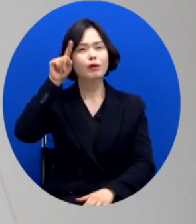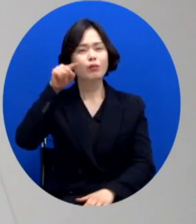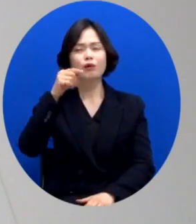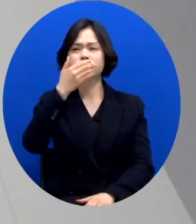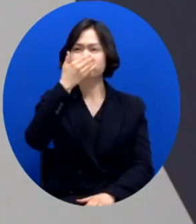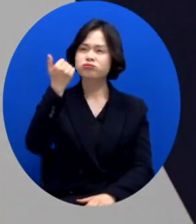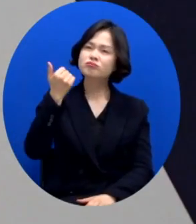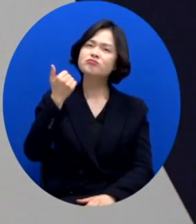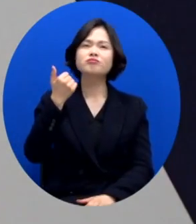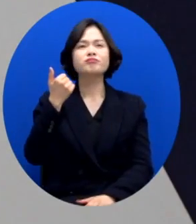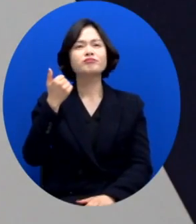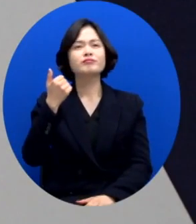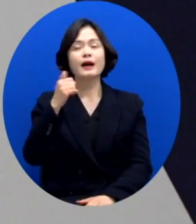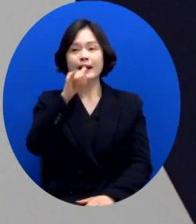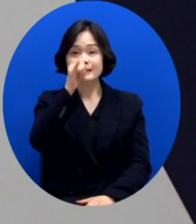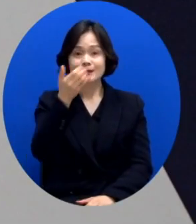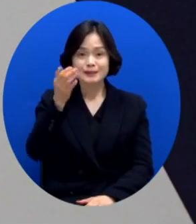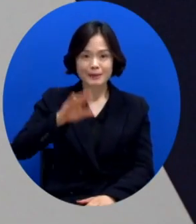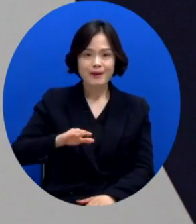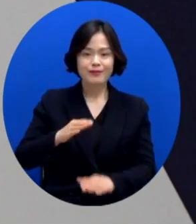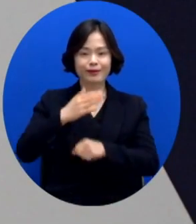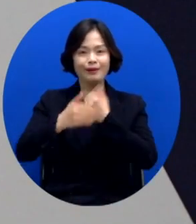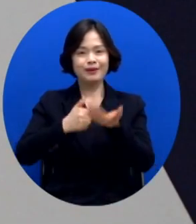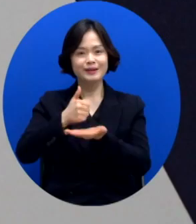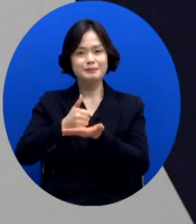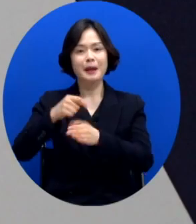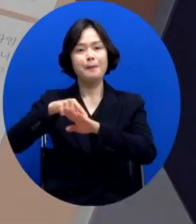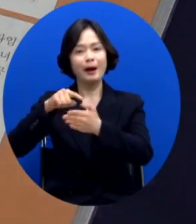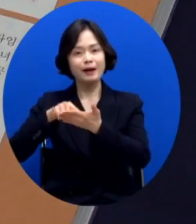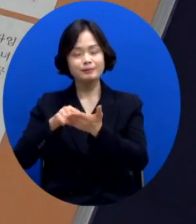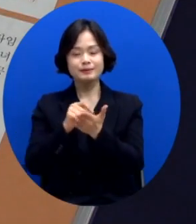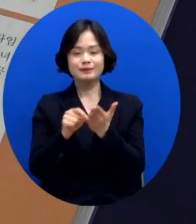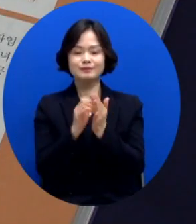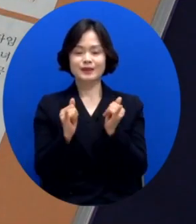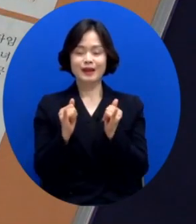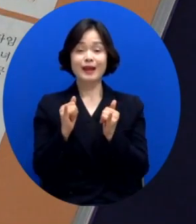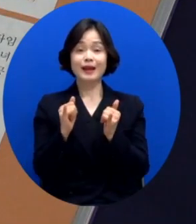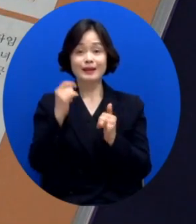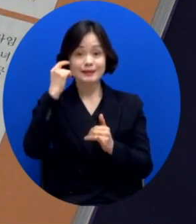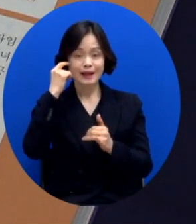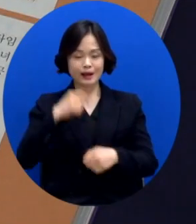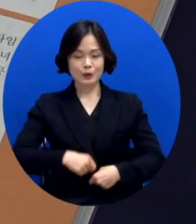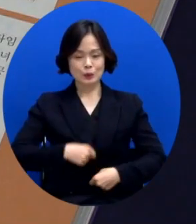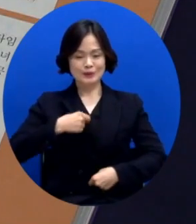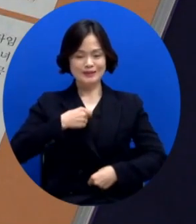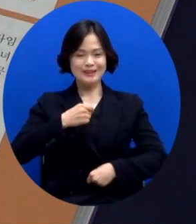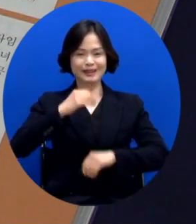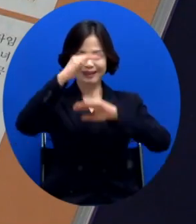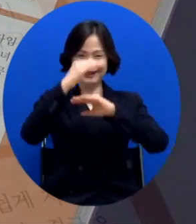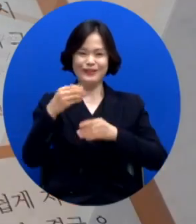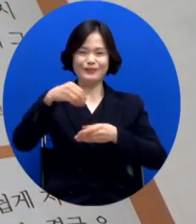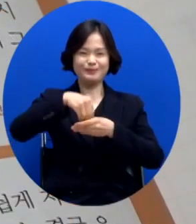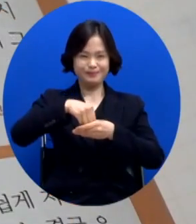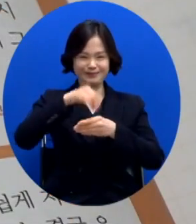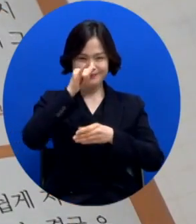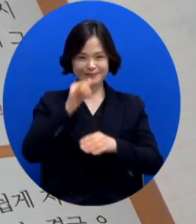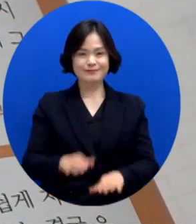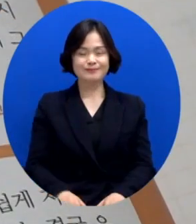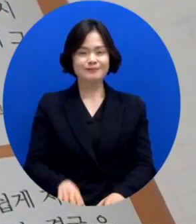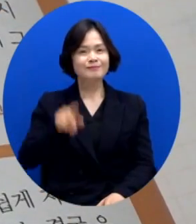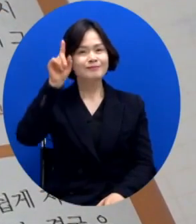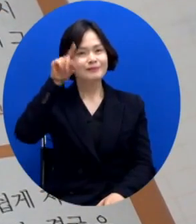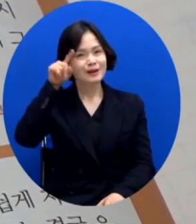책은 그 일상에 함께하는 하나님의 마음과 저자의 생각을 솔직하게 담아내고 있습니다. 평범한